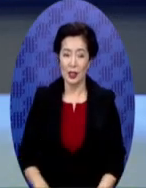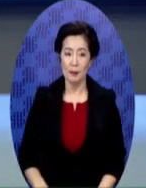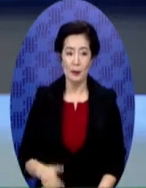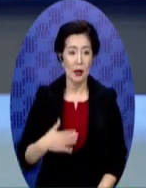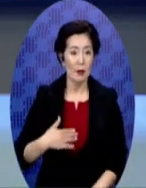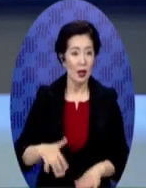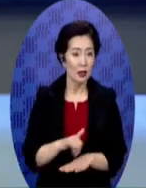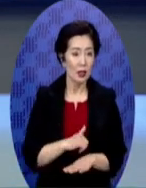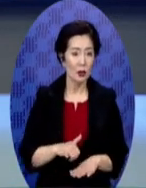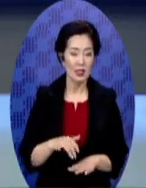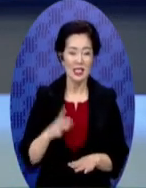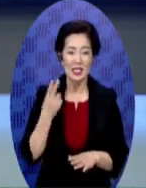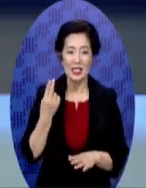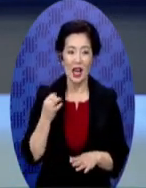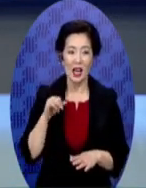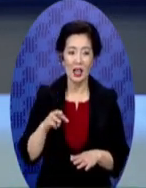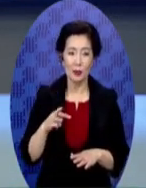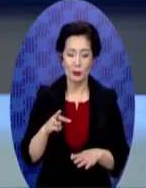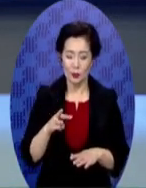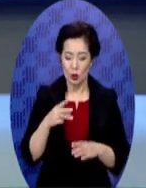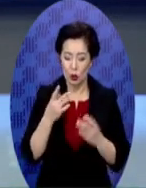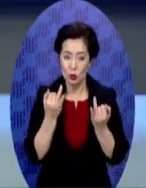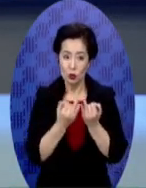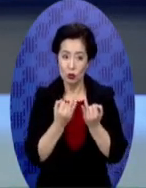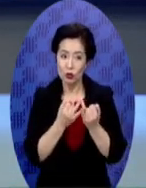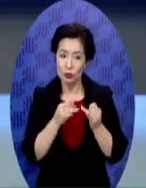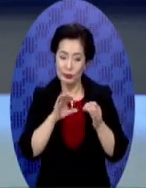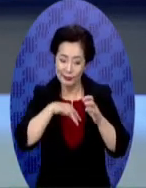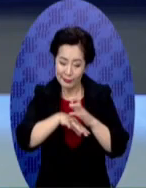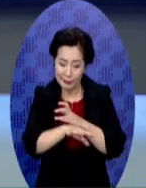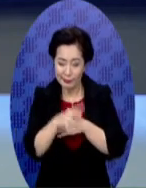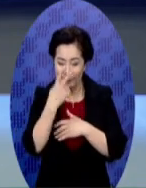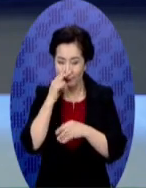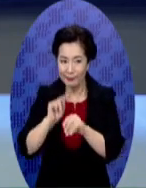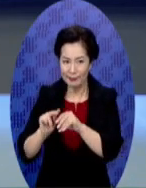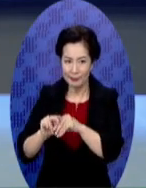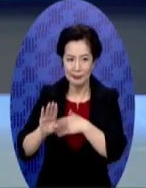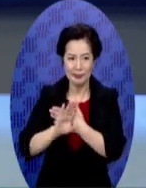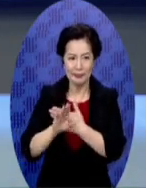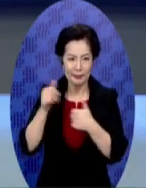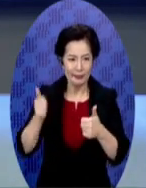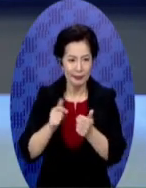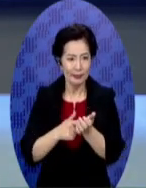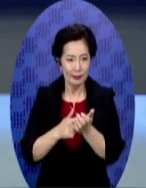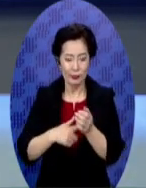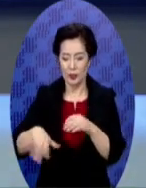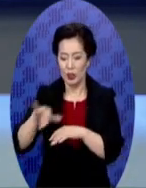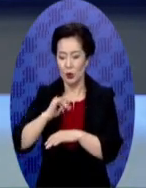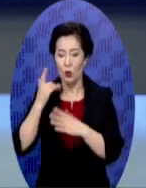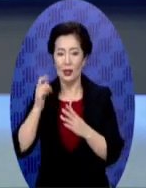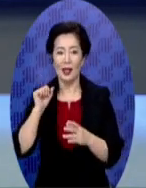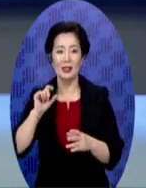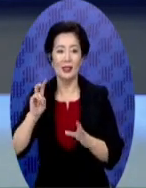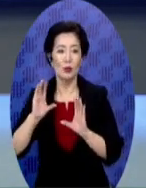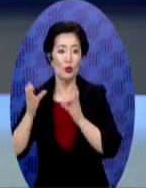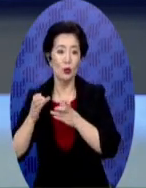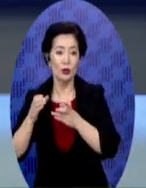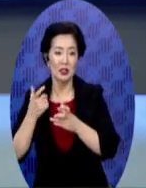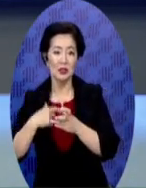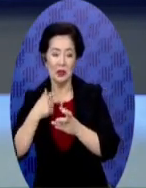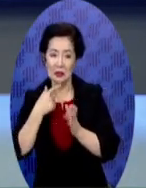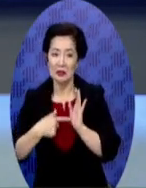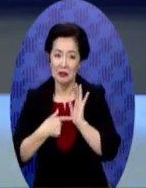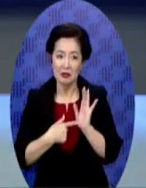Манай улсад цахим сүлжээний ашиглалт хамгаалалтыг сайжруулах, аюулгүй байдлыг хангах шаардлага үүсээд байгааг улсын хурлаар ардчилсан намын зөвлөлийн гишүүд тайлбарлаж